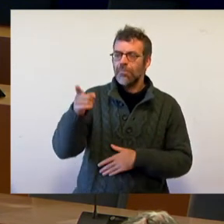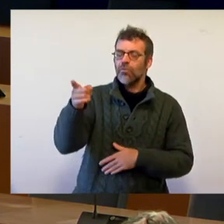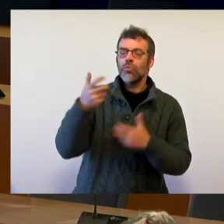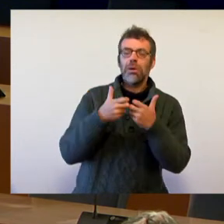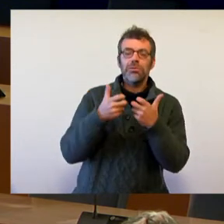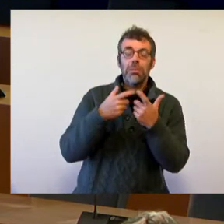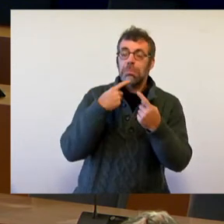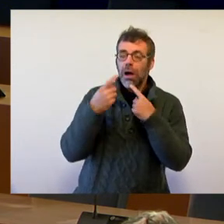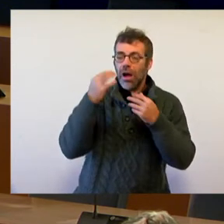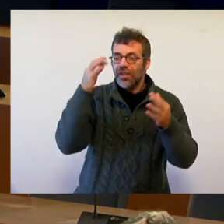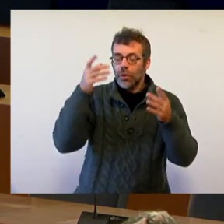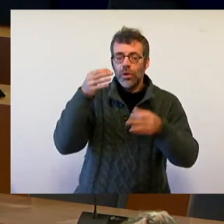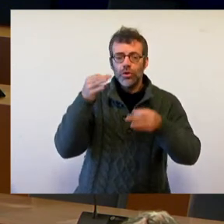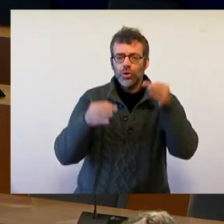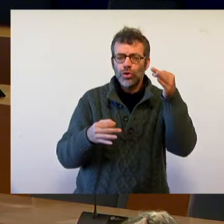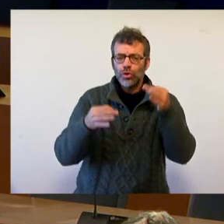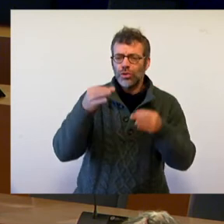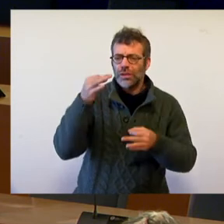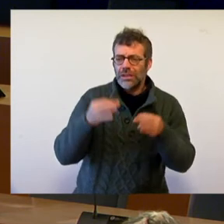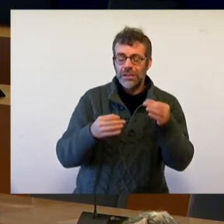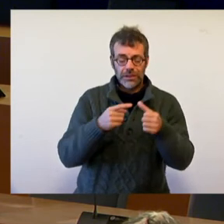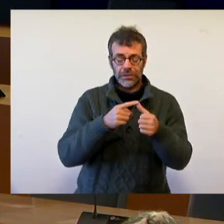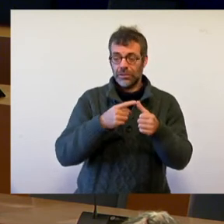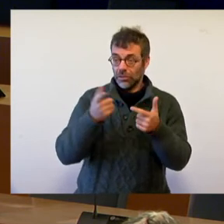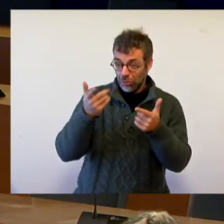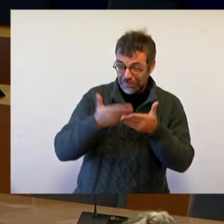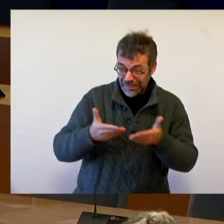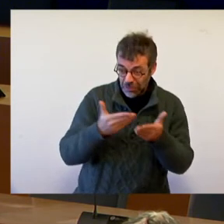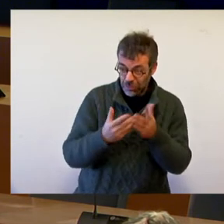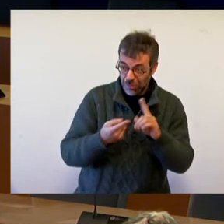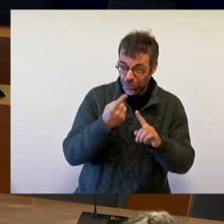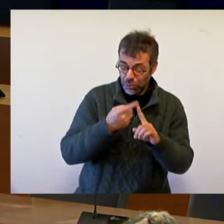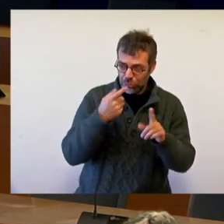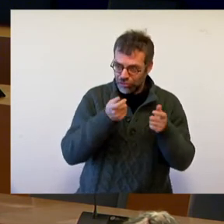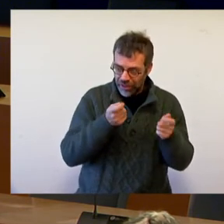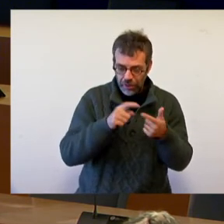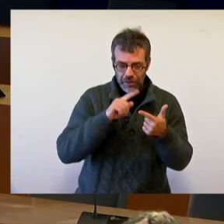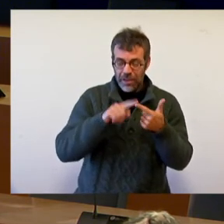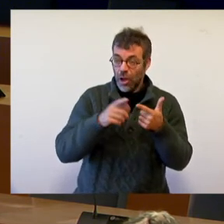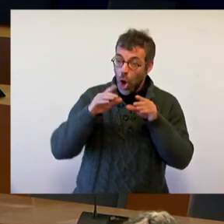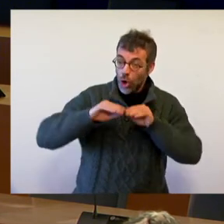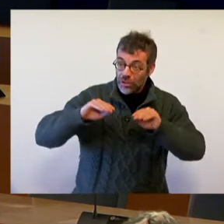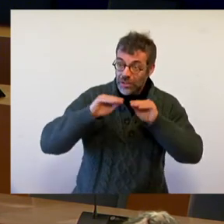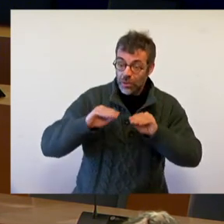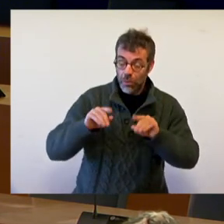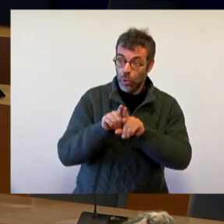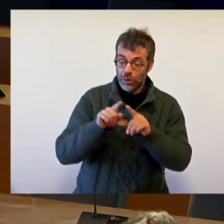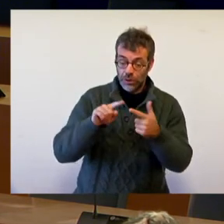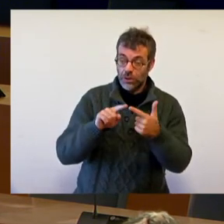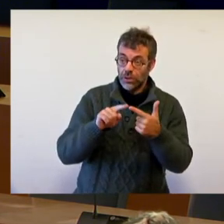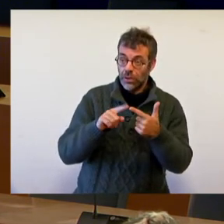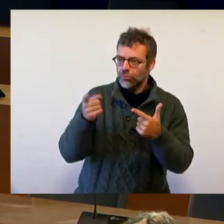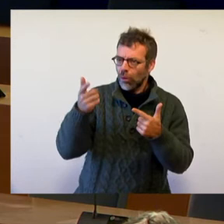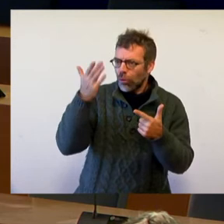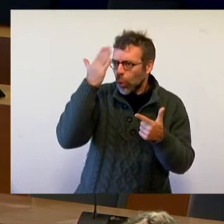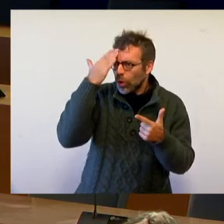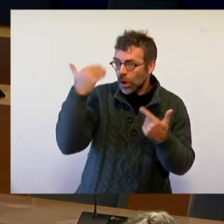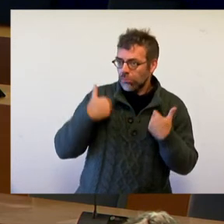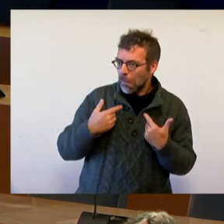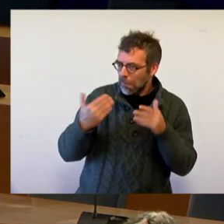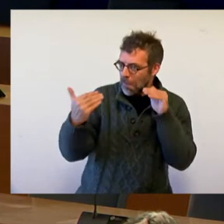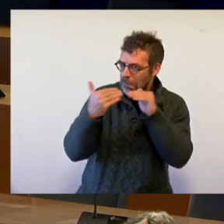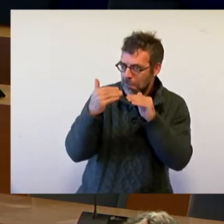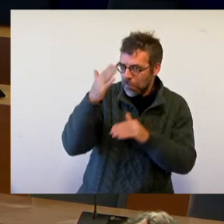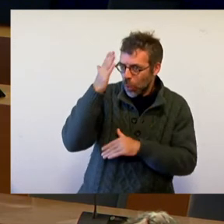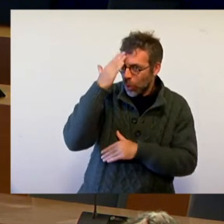Vous pourriez évoquer la situation de l'enseignement, une situation que vous connaissez aussi bien que moi. Les